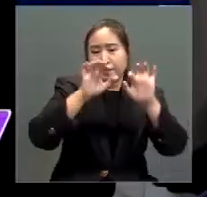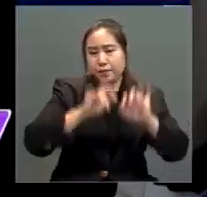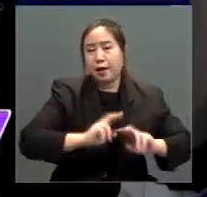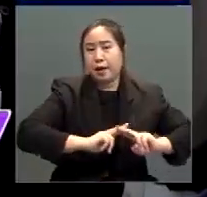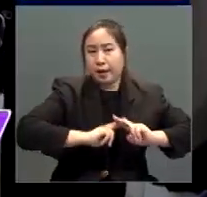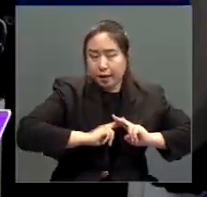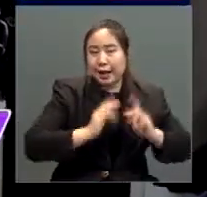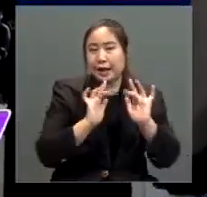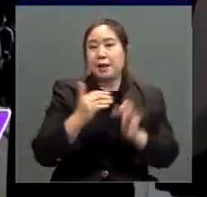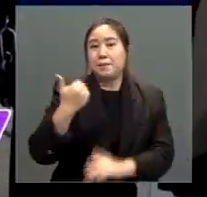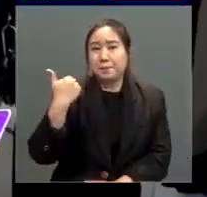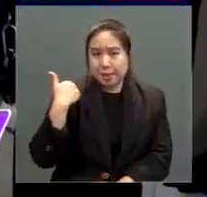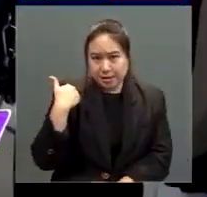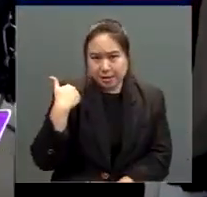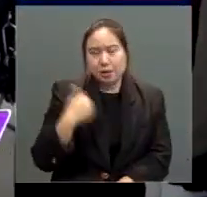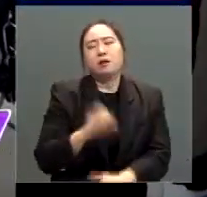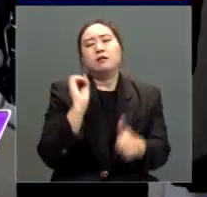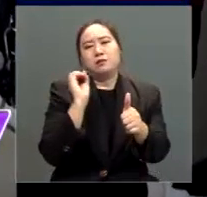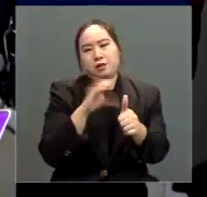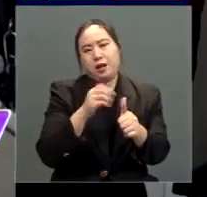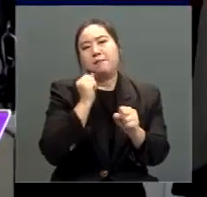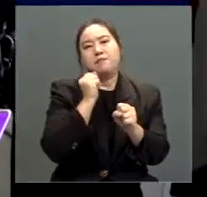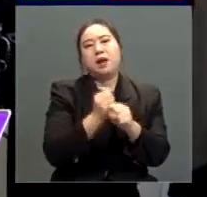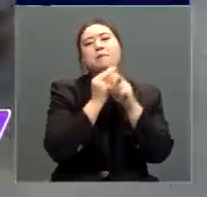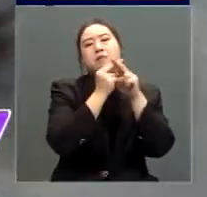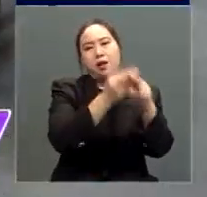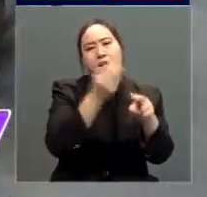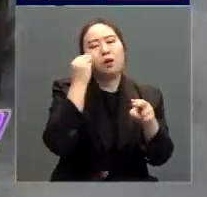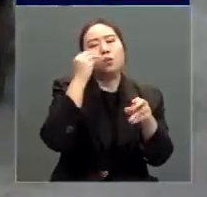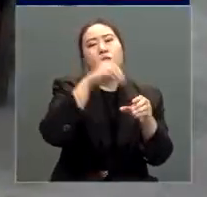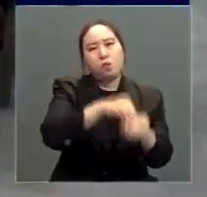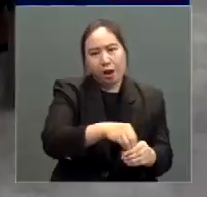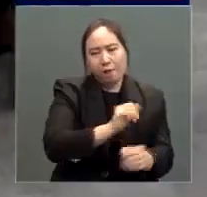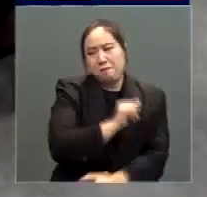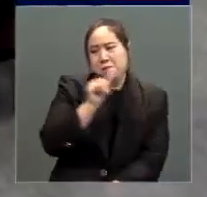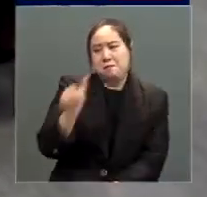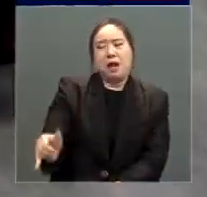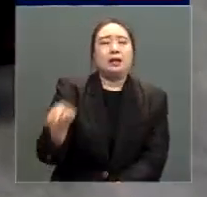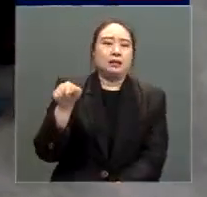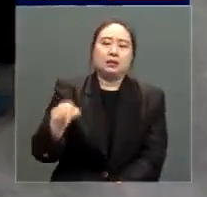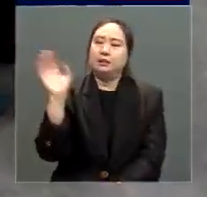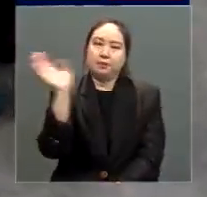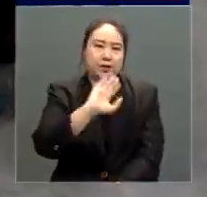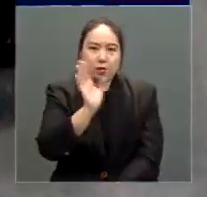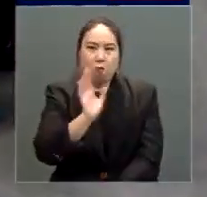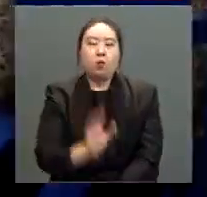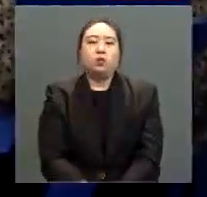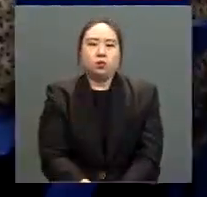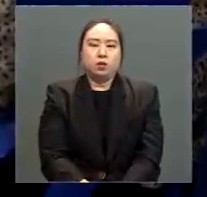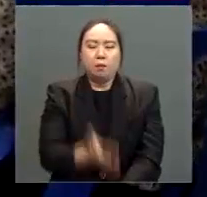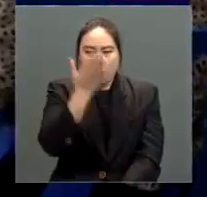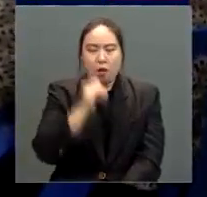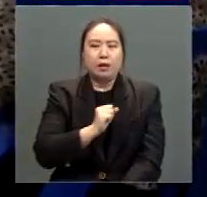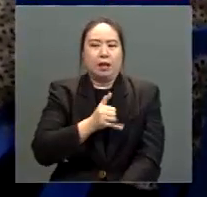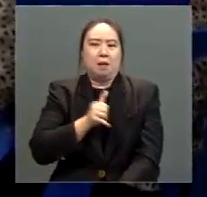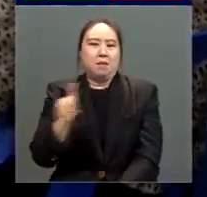ช้อินเทอร์เน็ตได้ก็แนะนำว่าให้ทำเองอยู่ที่บ้านนะคะไม่จำเป็นต้องเดินทางไปยังจุดให้บริการลงทะเบียนเพื่อลดการเดิน